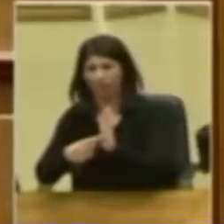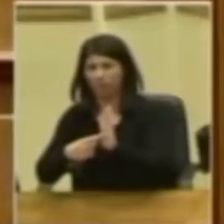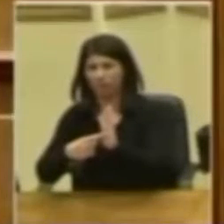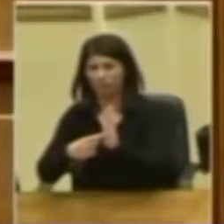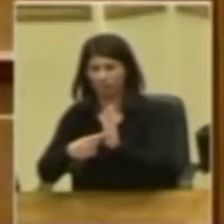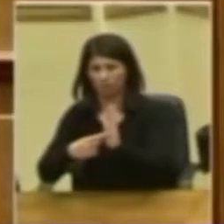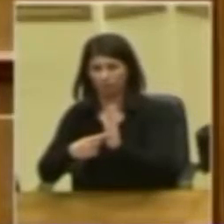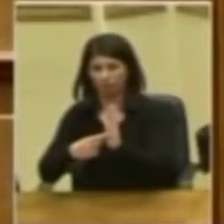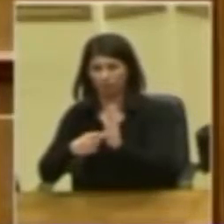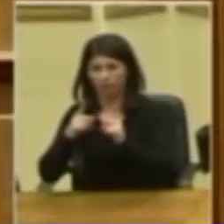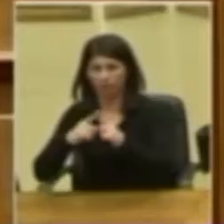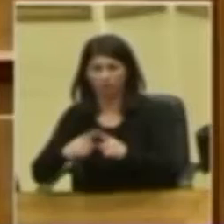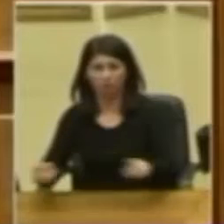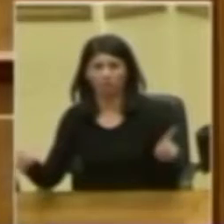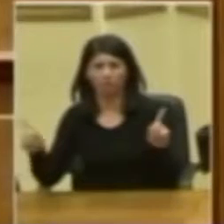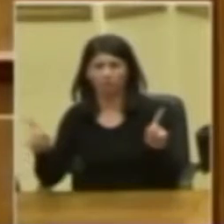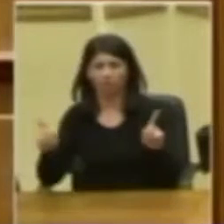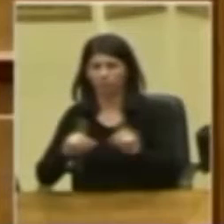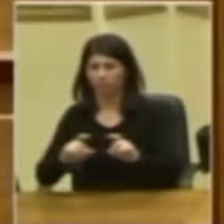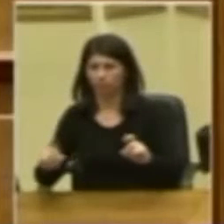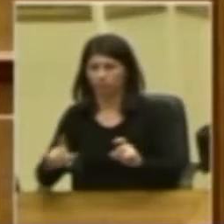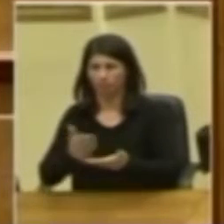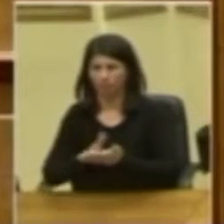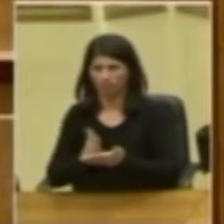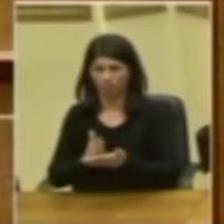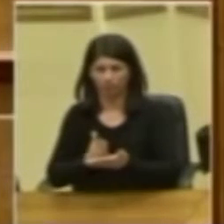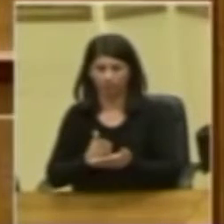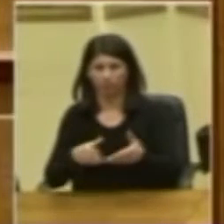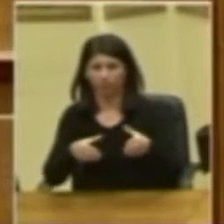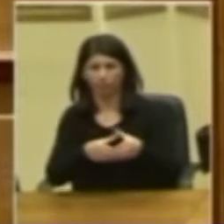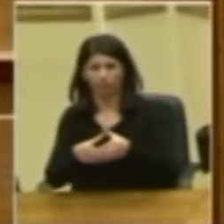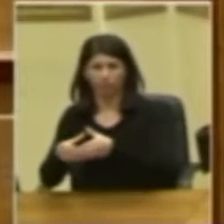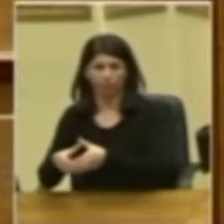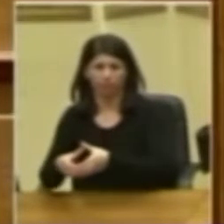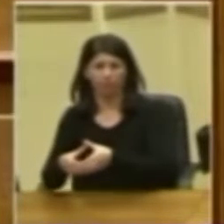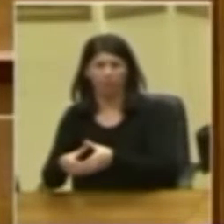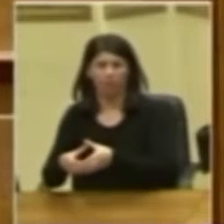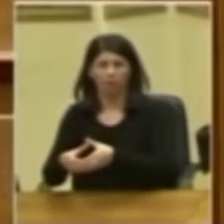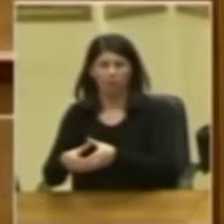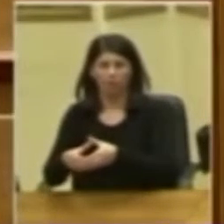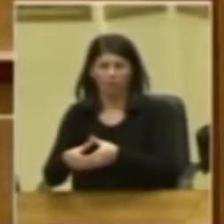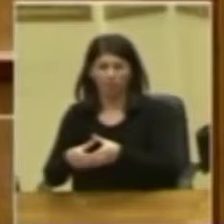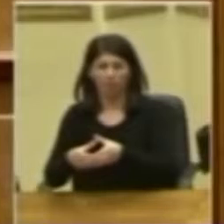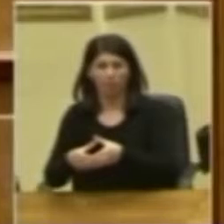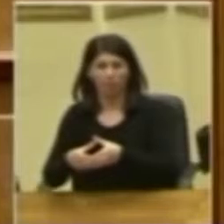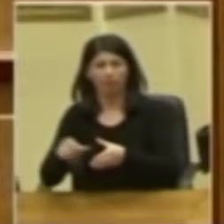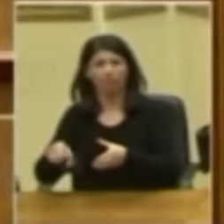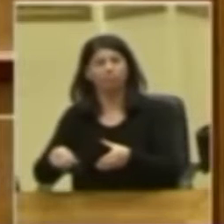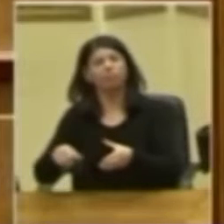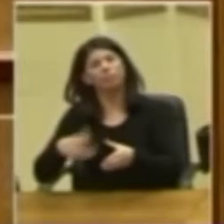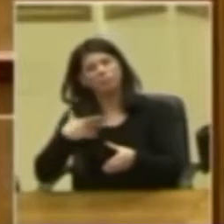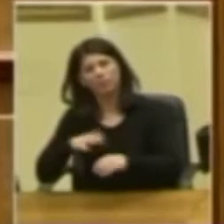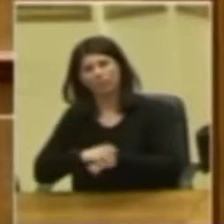διαφορετικές αντιλήψεις μεταξύ των δύο κομμάτων για το Σύνταγμα, εν τέλει για την ίδια τη λειτουργία της δημοκρατίας